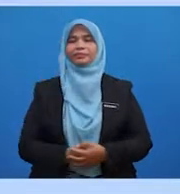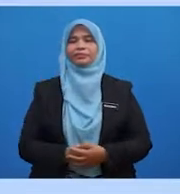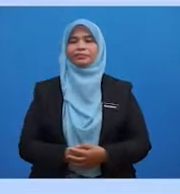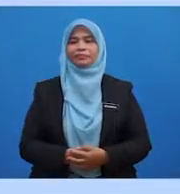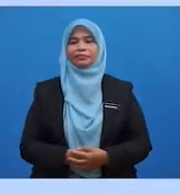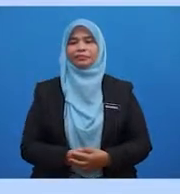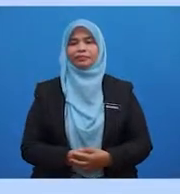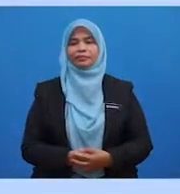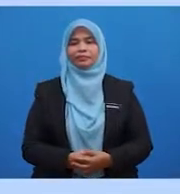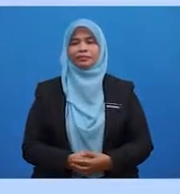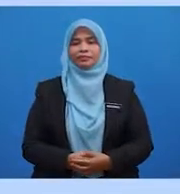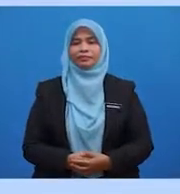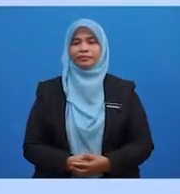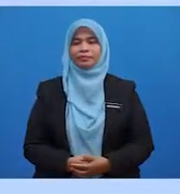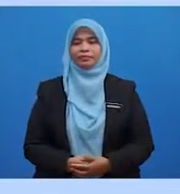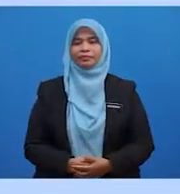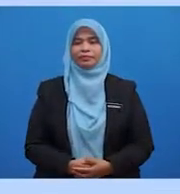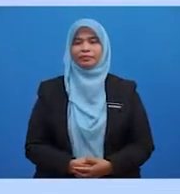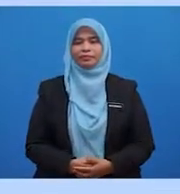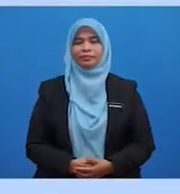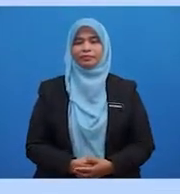dalam semester 3.